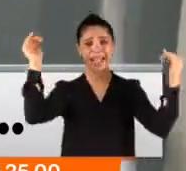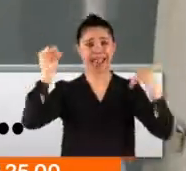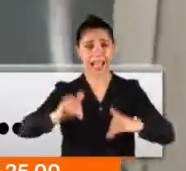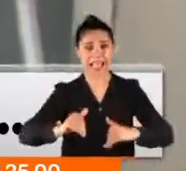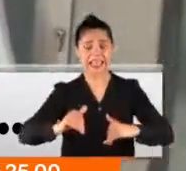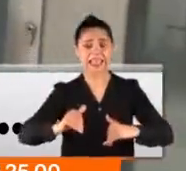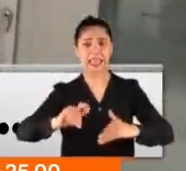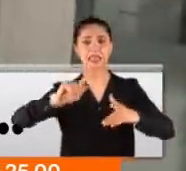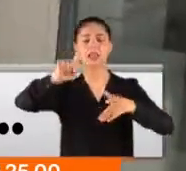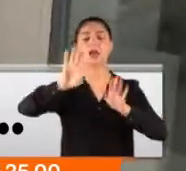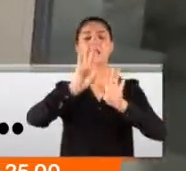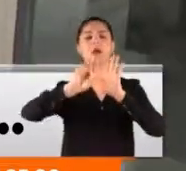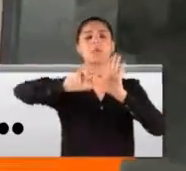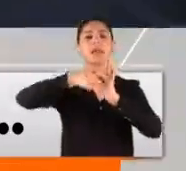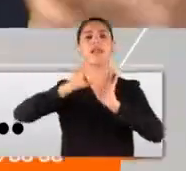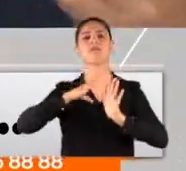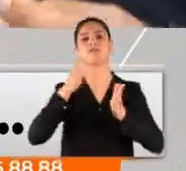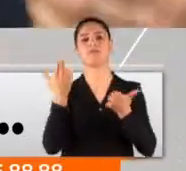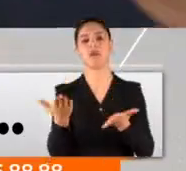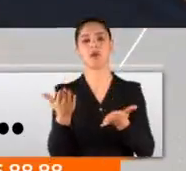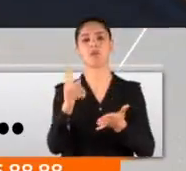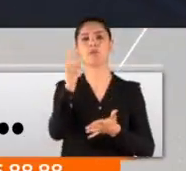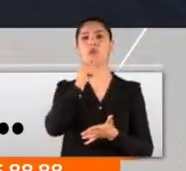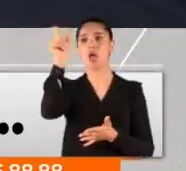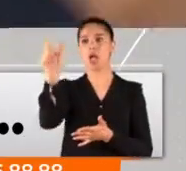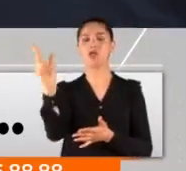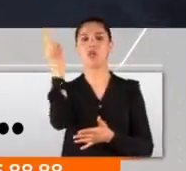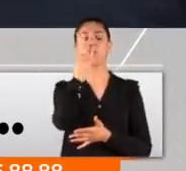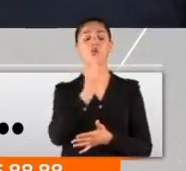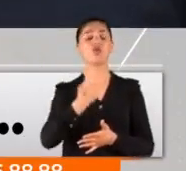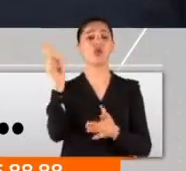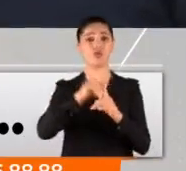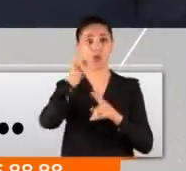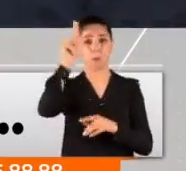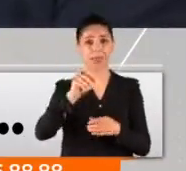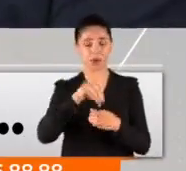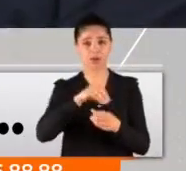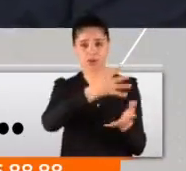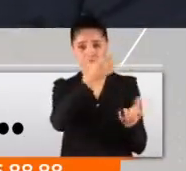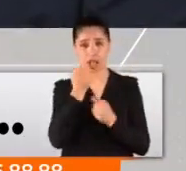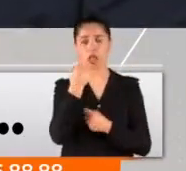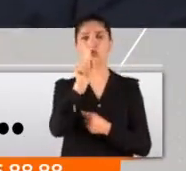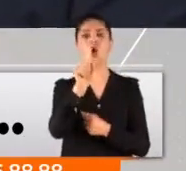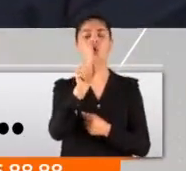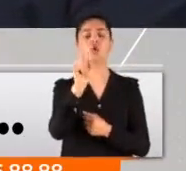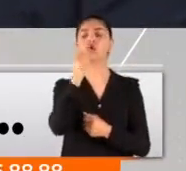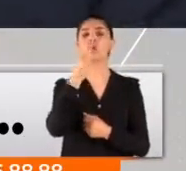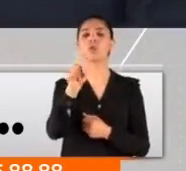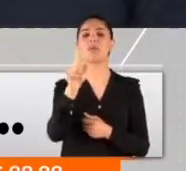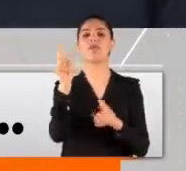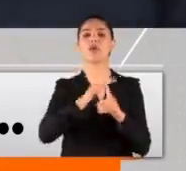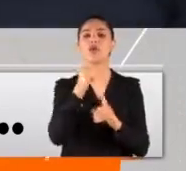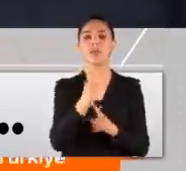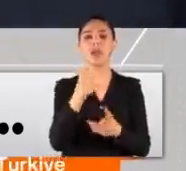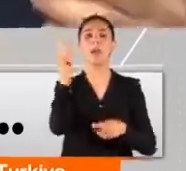geldiklerinde kilitli kapıyla karşılaştılar. Eğer bu adam günlük 300 tane fatura aldıysa bu ayda 9000 fatura yapar. Ki